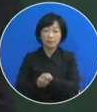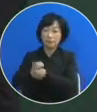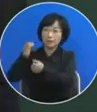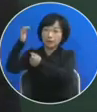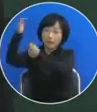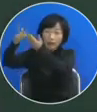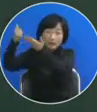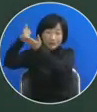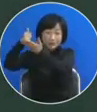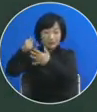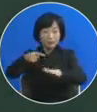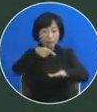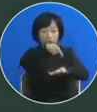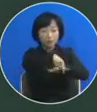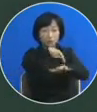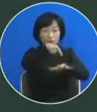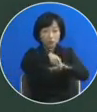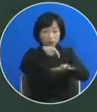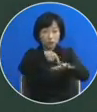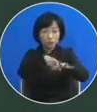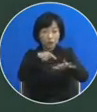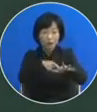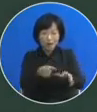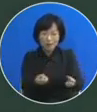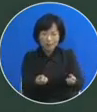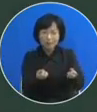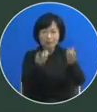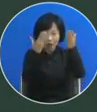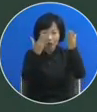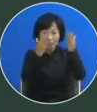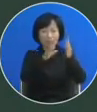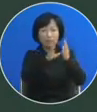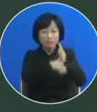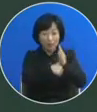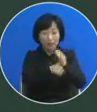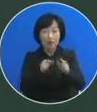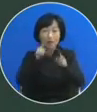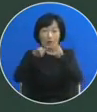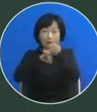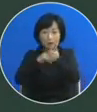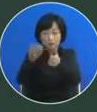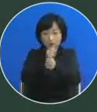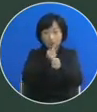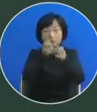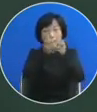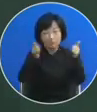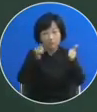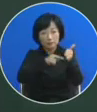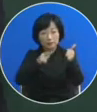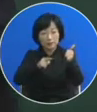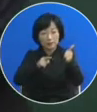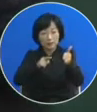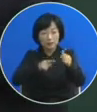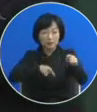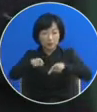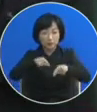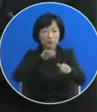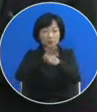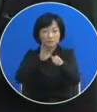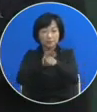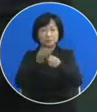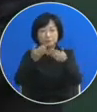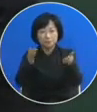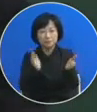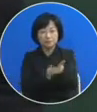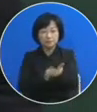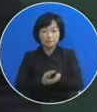유월절에 많은 문들을 여시는데 이 언약 가진 사람에게 역사하셨어요. On the Passover, God opened up so many doors, and to those who grabbed hold of His covenant, He